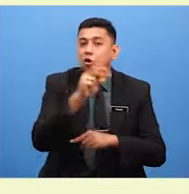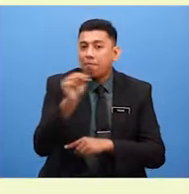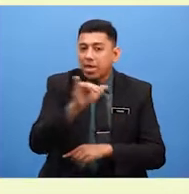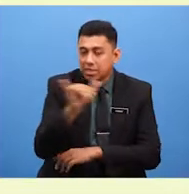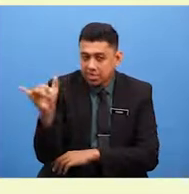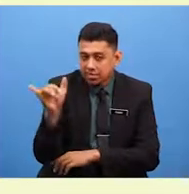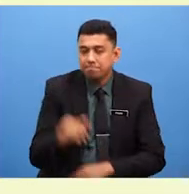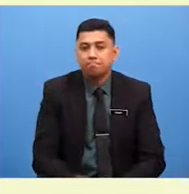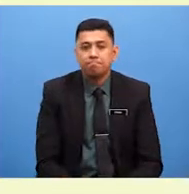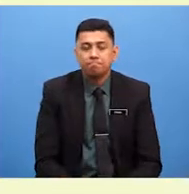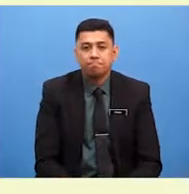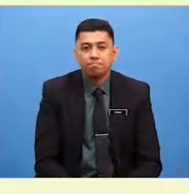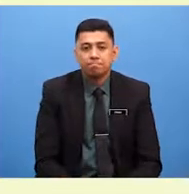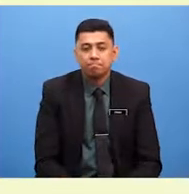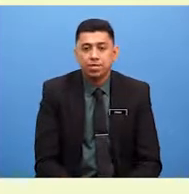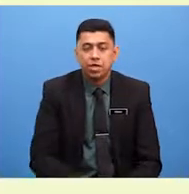Jawapannya...